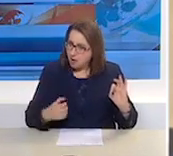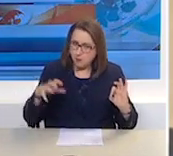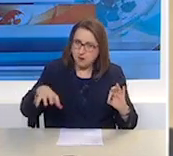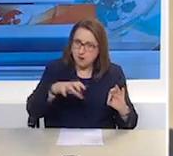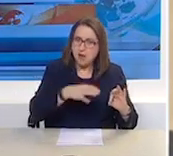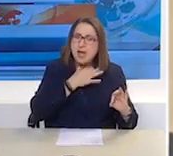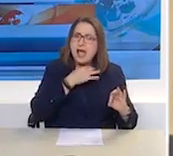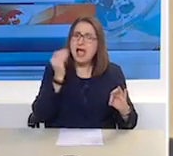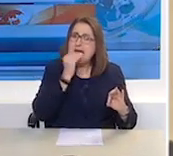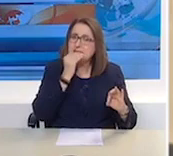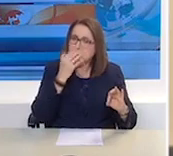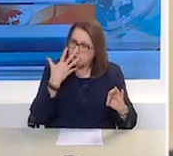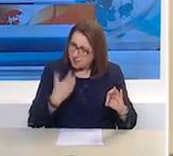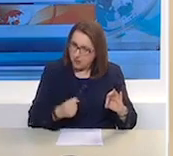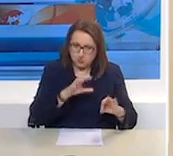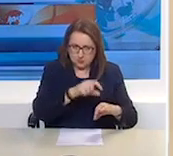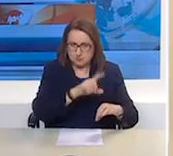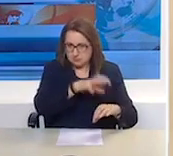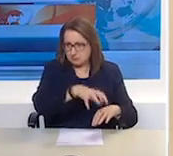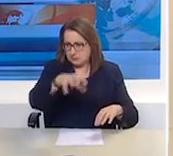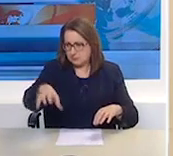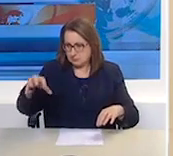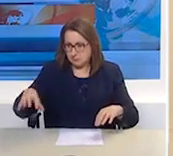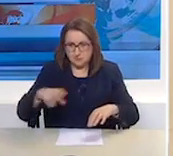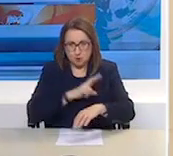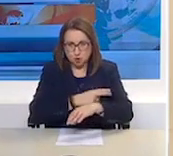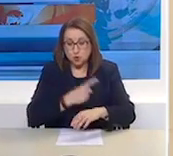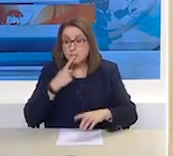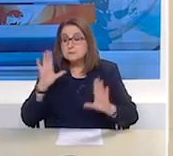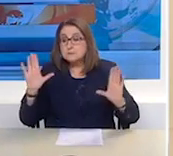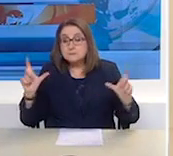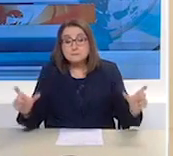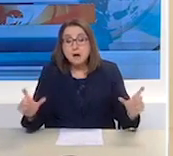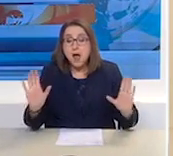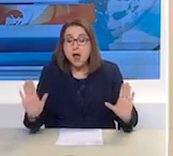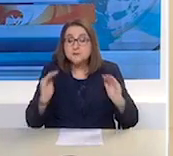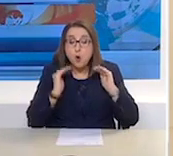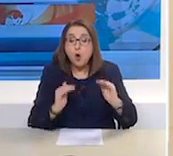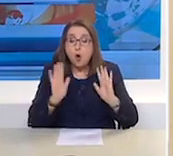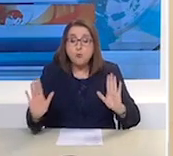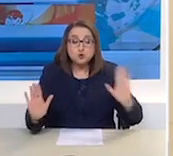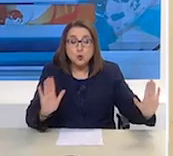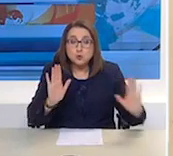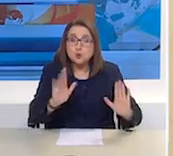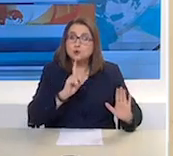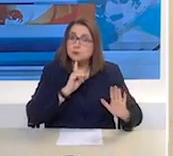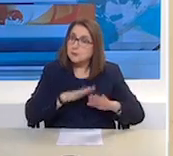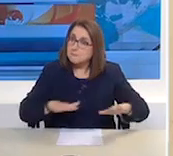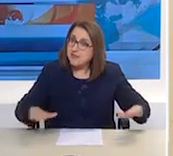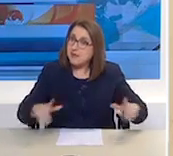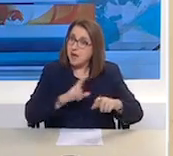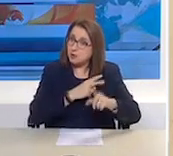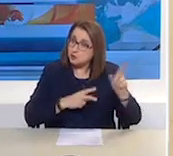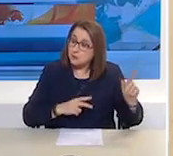έχουν δεσμευτεί σε νοσοκομεία προκειμένου να αντιμετωπίσουν κρούσματα κορονοϊού. Το ίδιο γίνεται και στα παιδιατρικά νοσοκομεία και